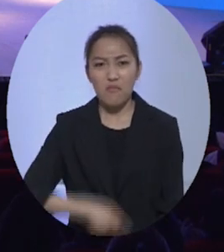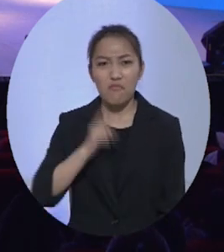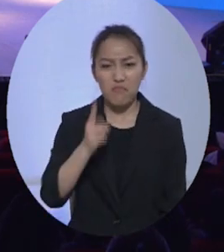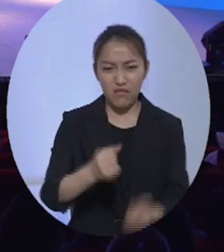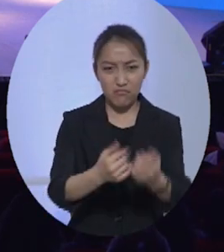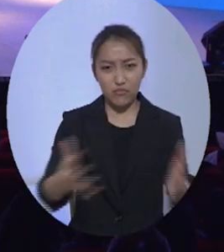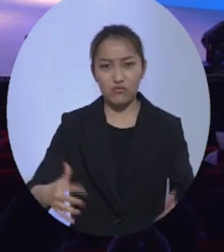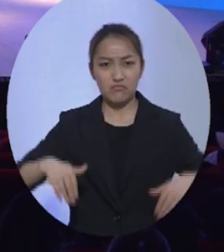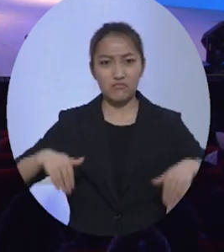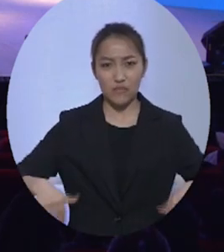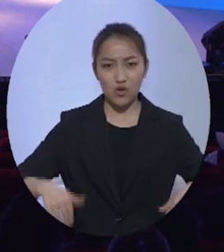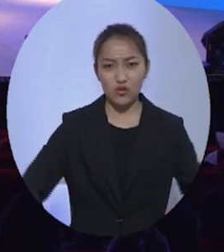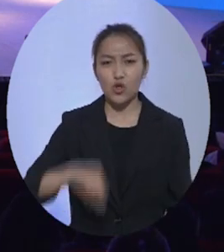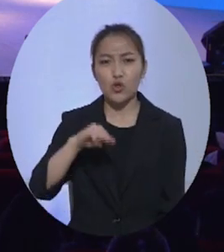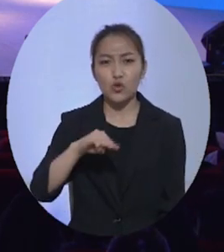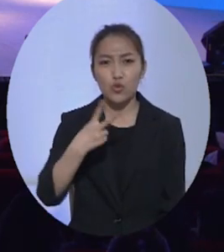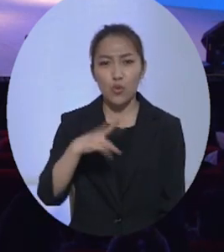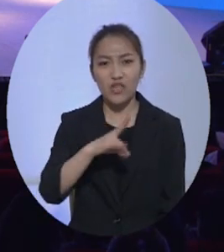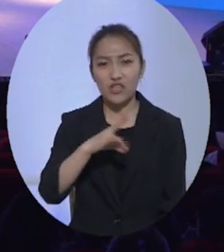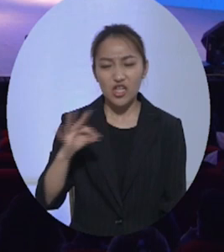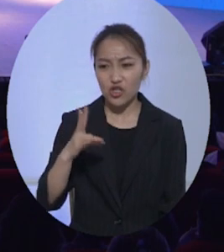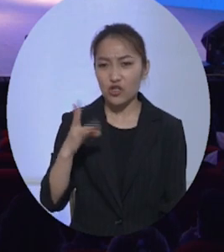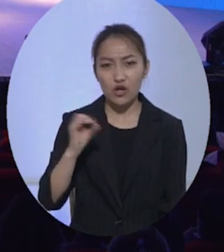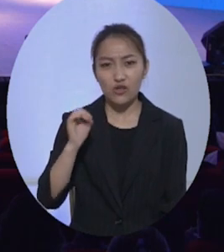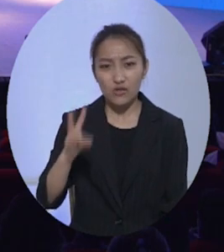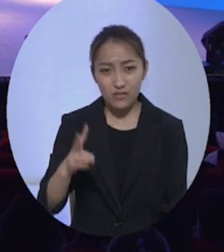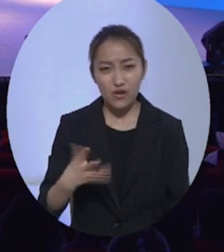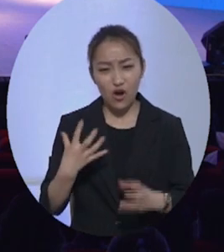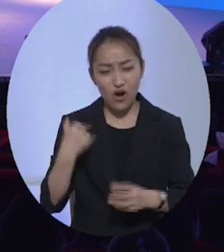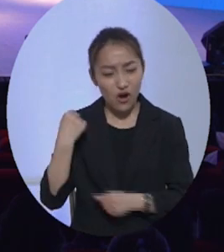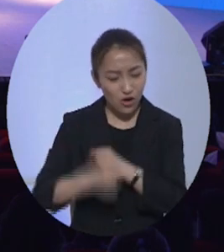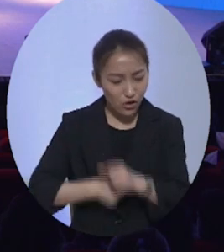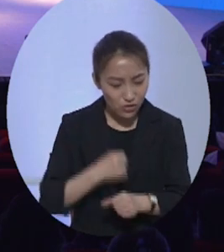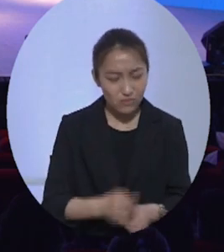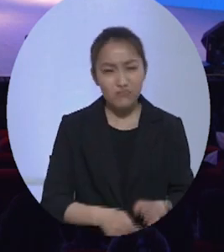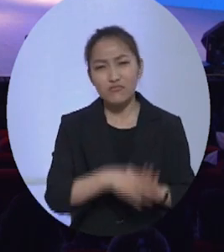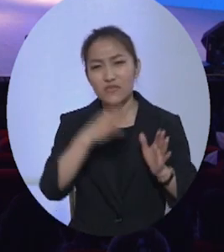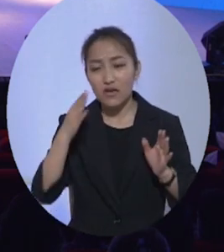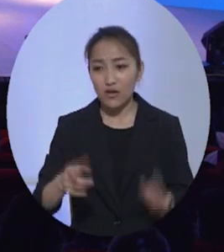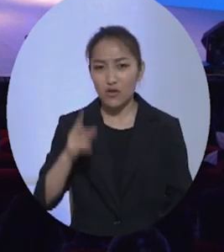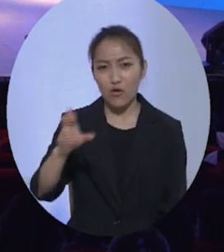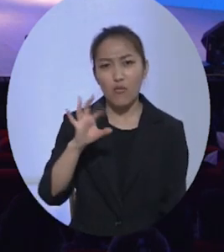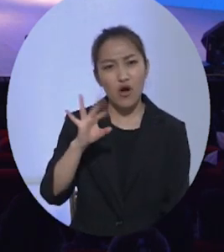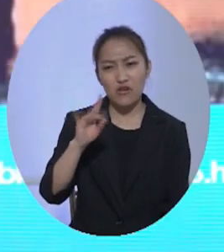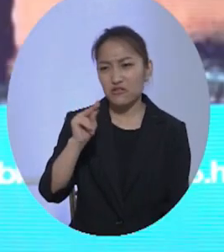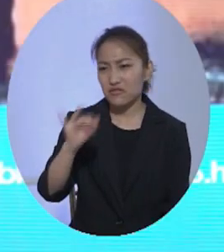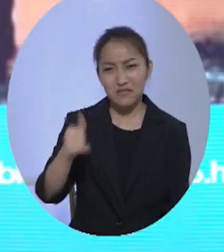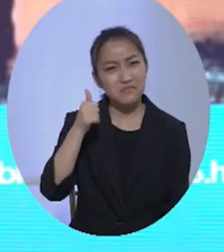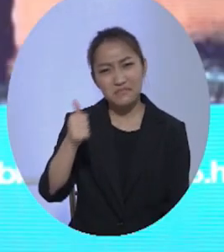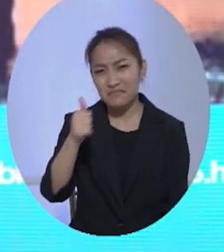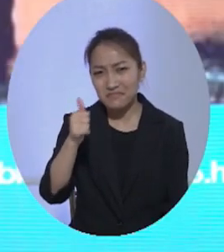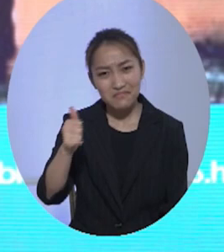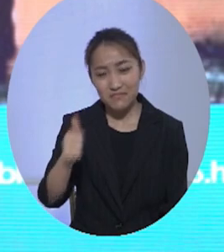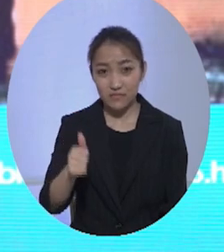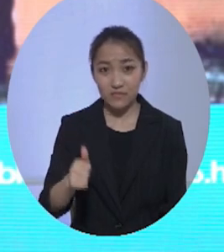ноён. Өнөөдөр 21-р зуун болоод олон зуун жил өнгөрж яхад бид борчиг бахархаж ярьж шээ. ийм одоо том агуу